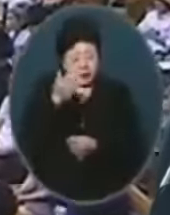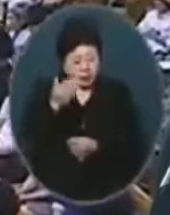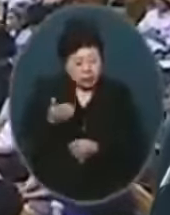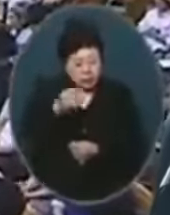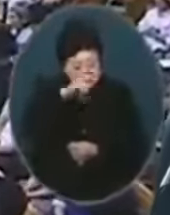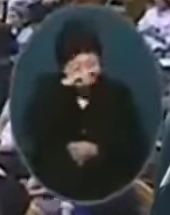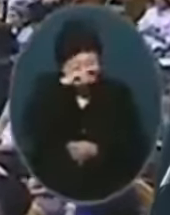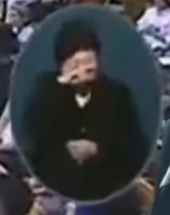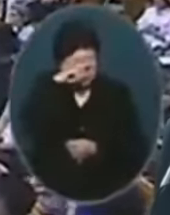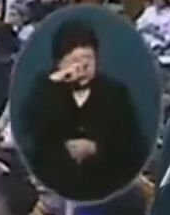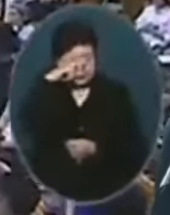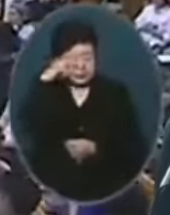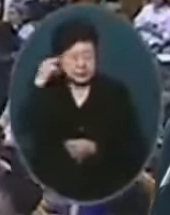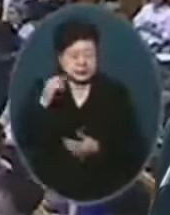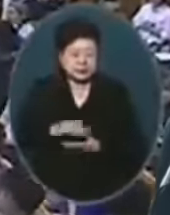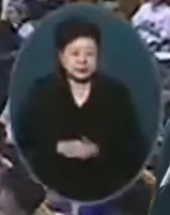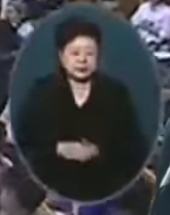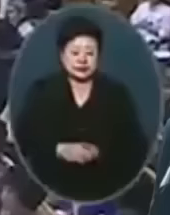여러분은